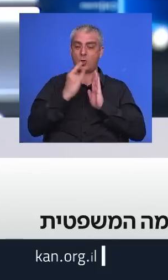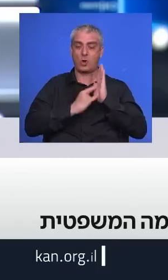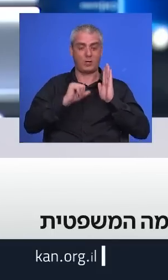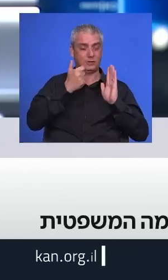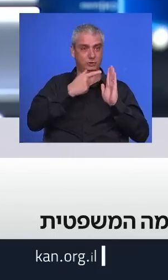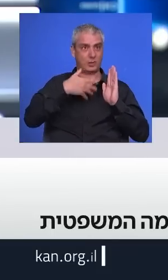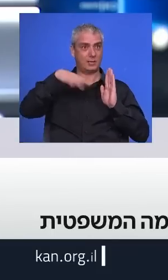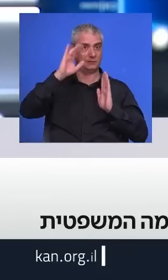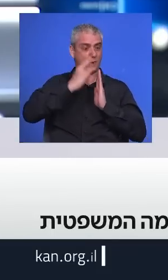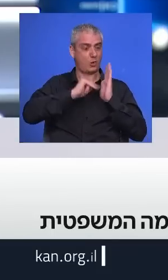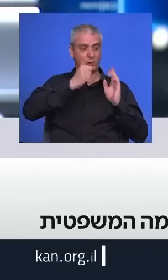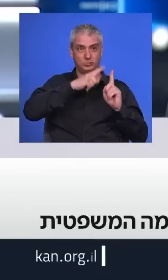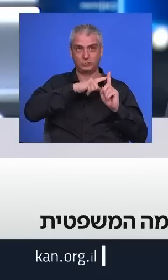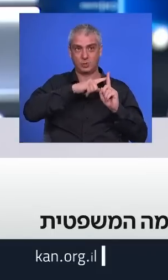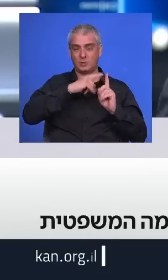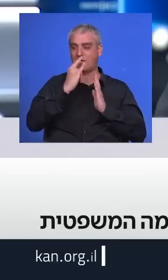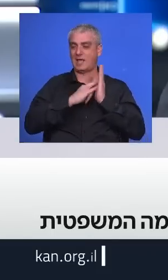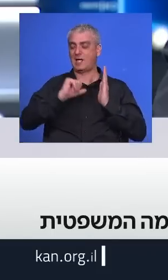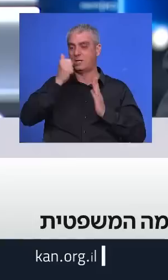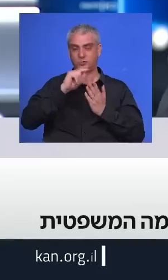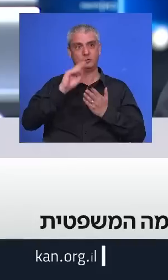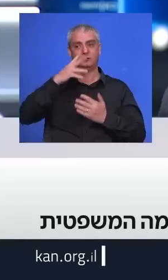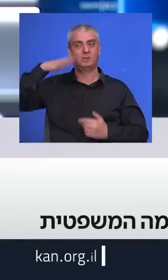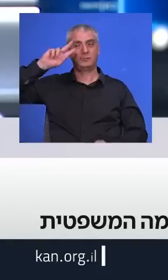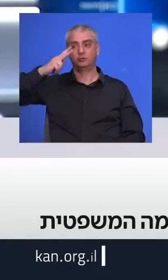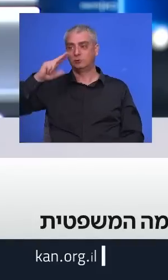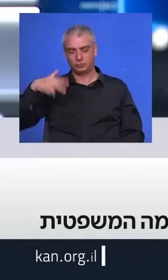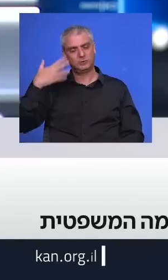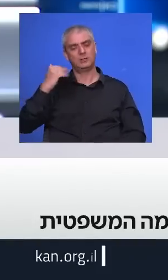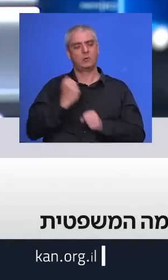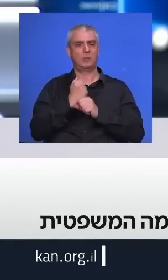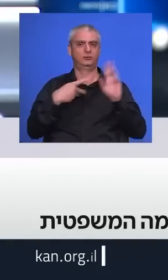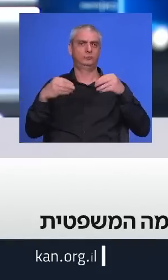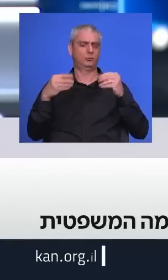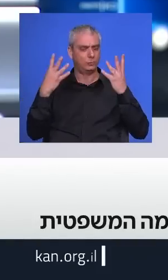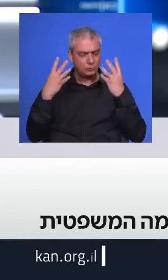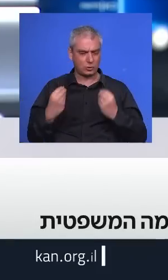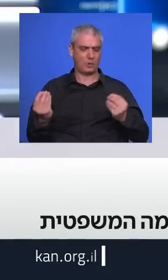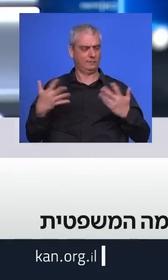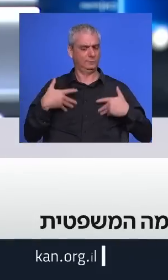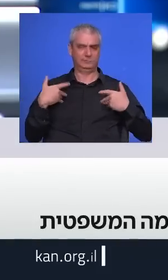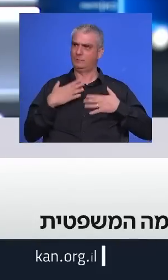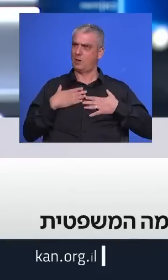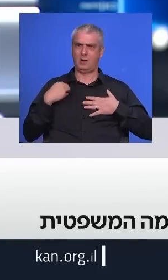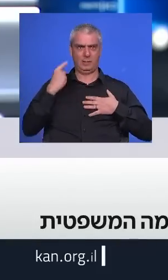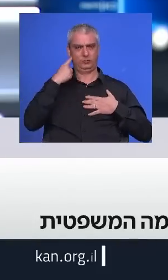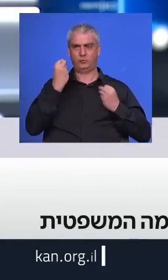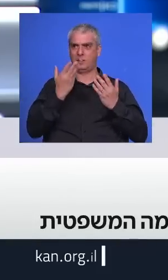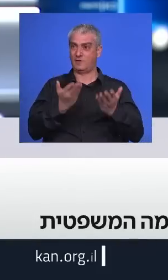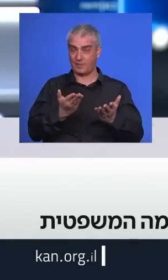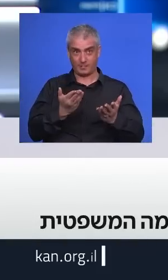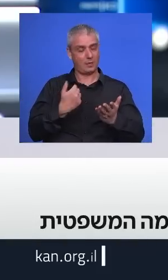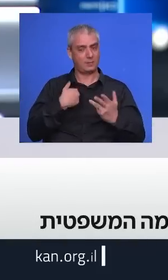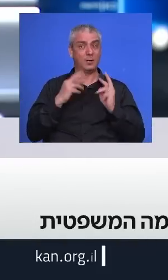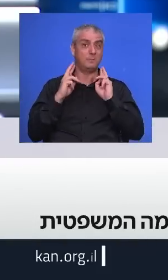ההצבעה לחוק הראשון, חקיקה הראשונה לבין שנייה ושלישית, יהיו פשרות. זה טוב, זה משמח אותי לשמוע את הדברים האלה. אני